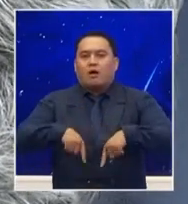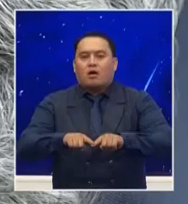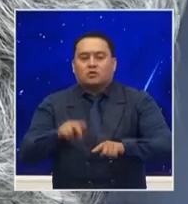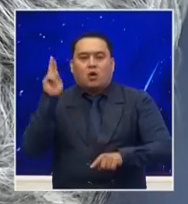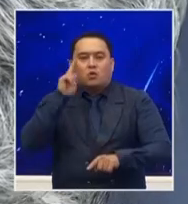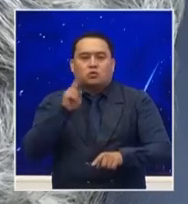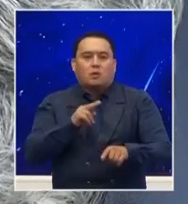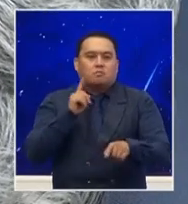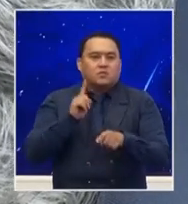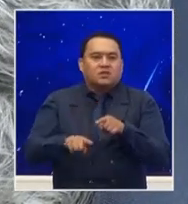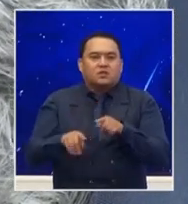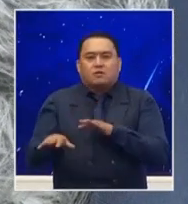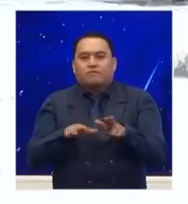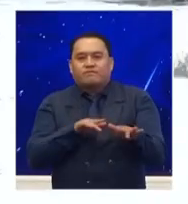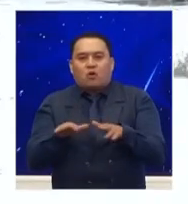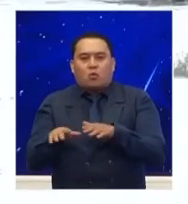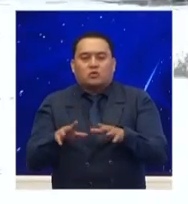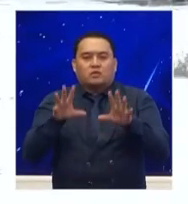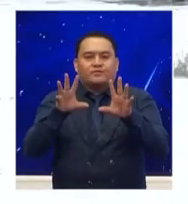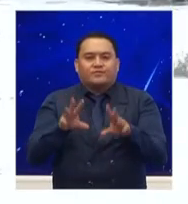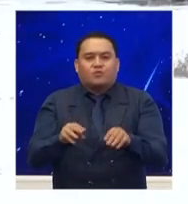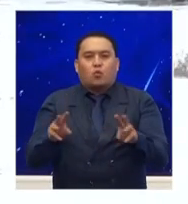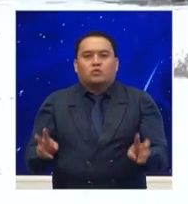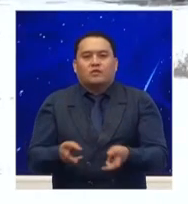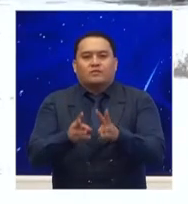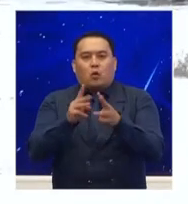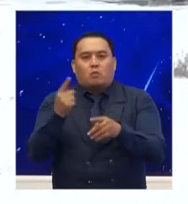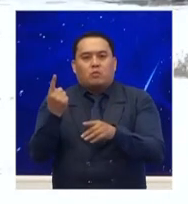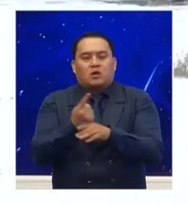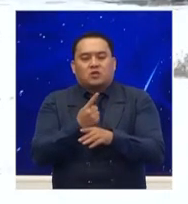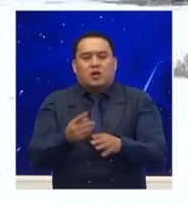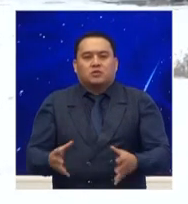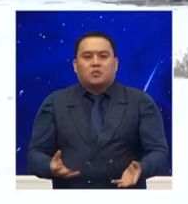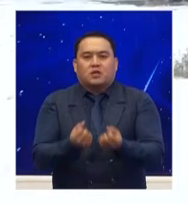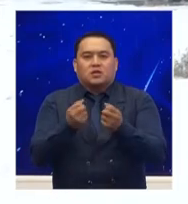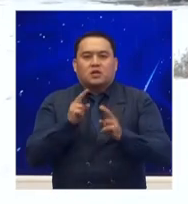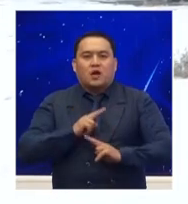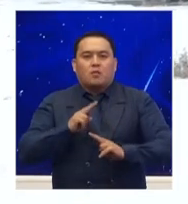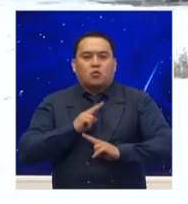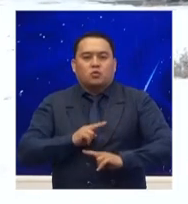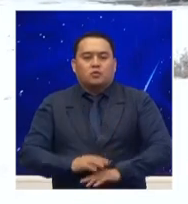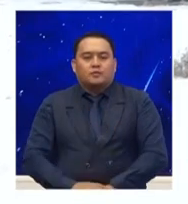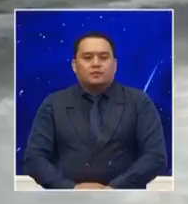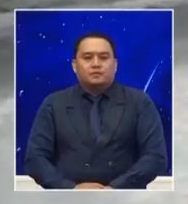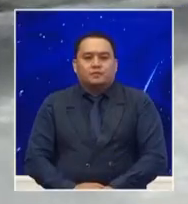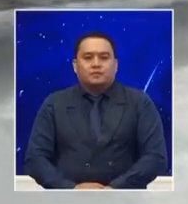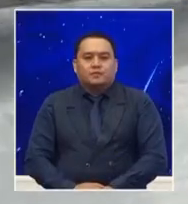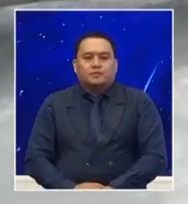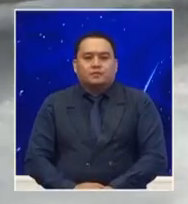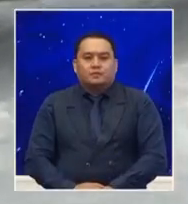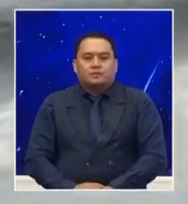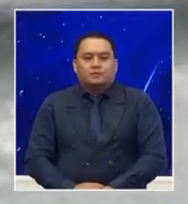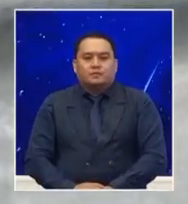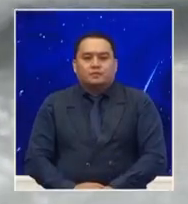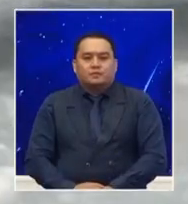изучению оперативно-тактических характеристик тушения пожаров и проведения первоочередных аварийно-спасательных работ. Через